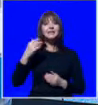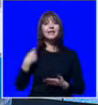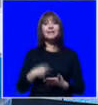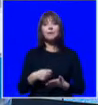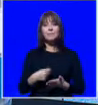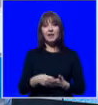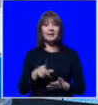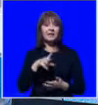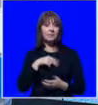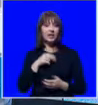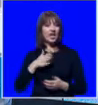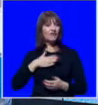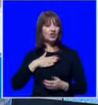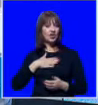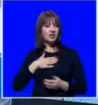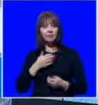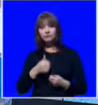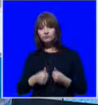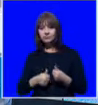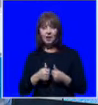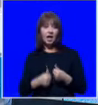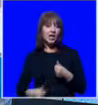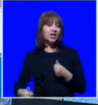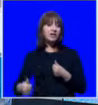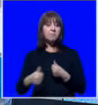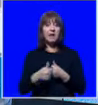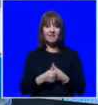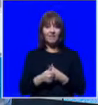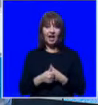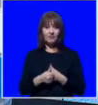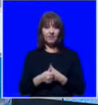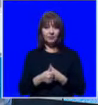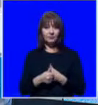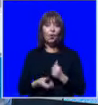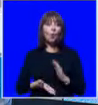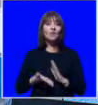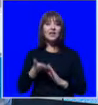на възнагражденията в частния сектор изпревари ръстът на възнагражденията в